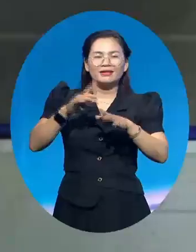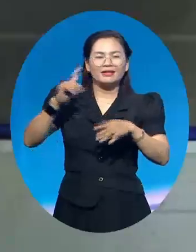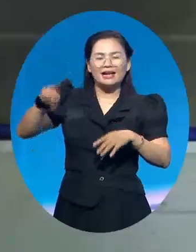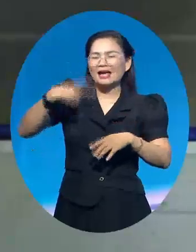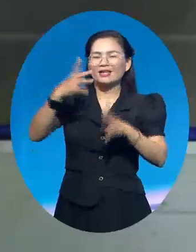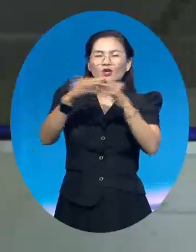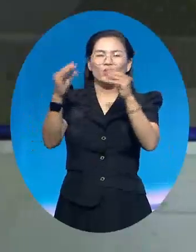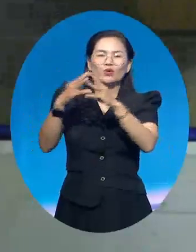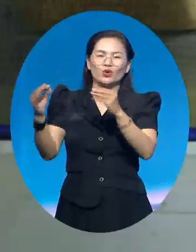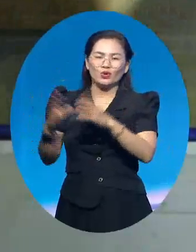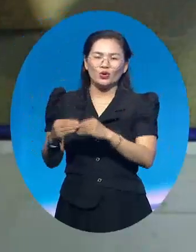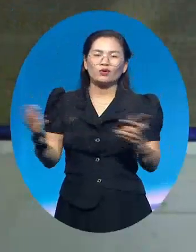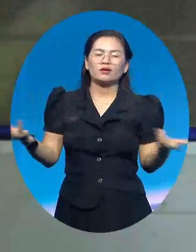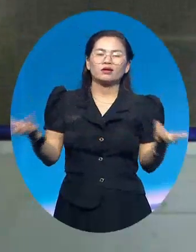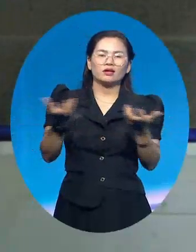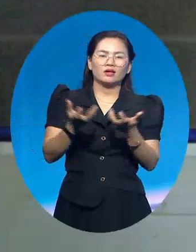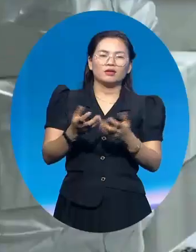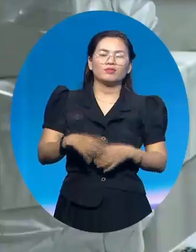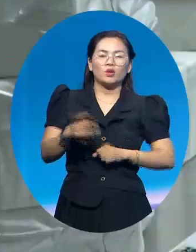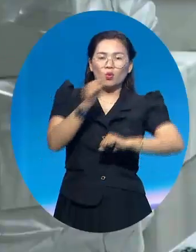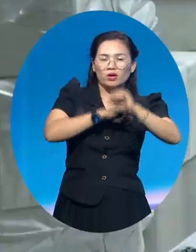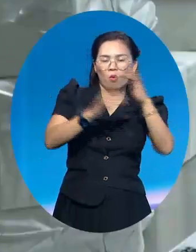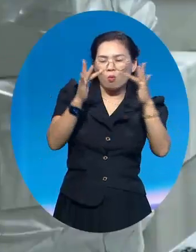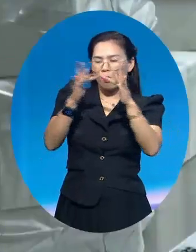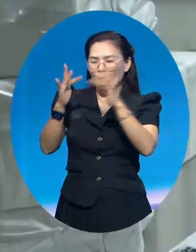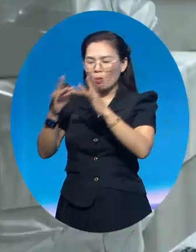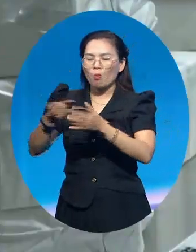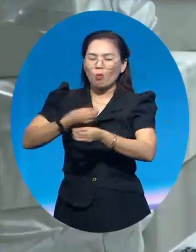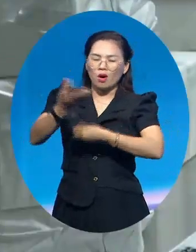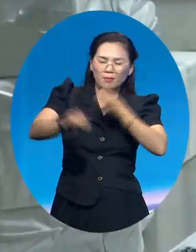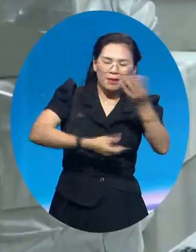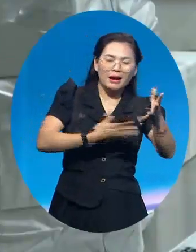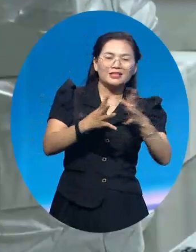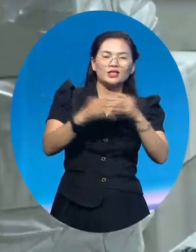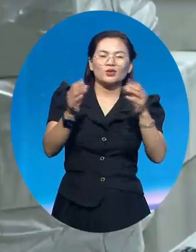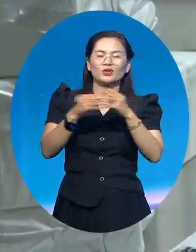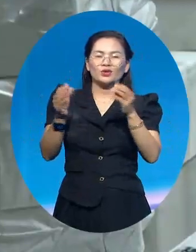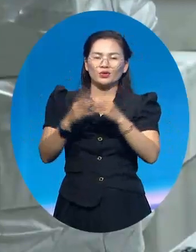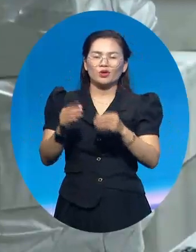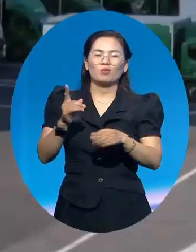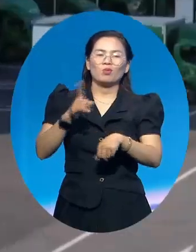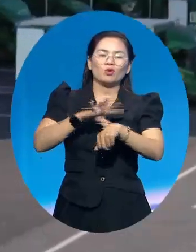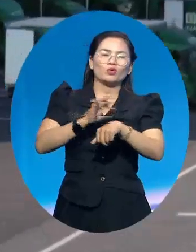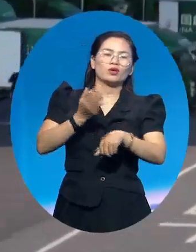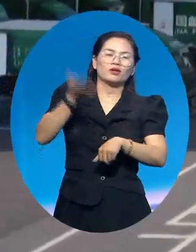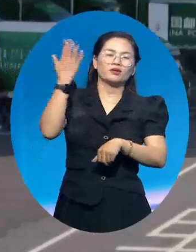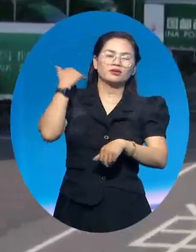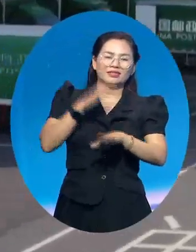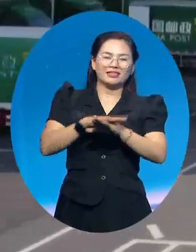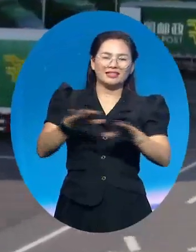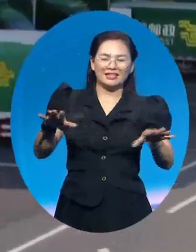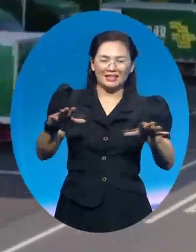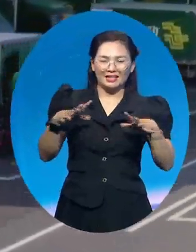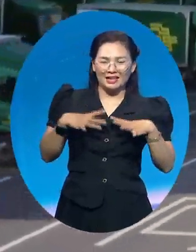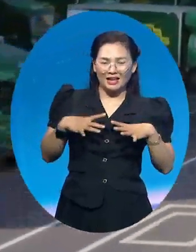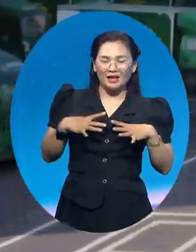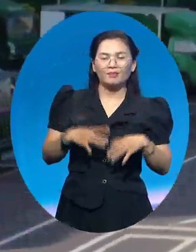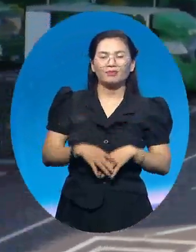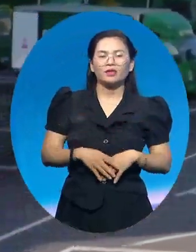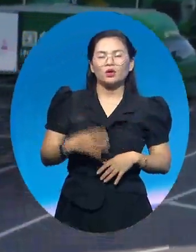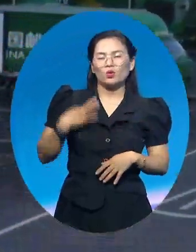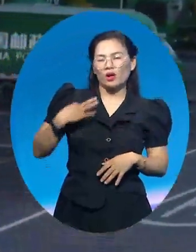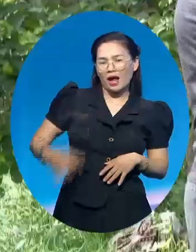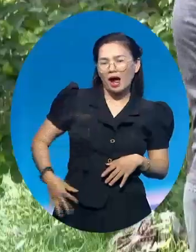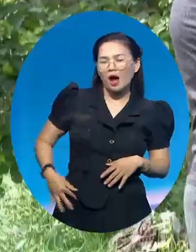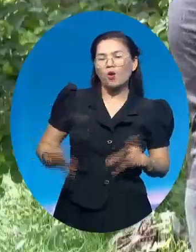Quốc Khánh sát nhau. Hoạt động mua bán trực tuyến tại Trung Quốc đã bắt đầu nóng dần từ một tuần trước kỳ nghỉ lễ. Thực phẩm, quần áo theo